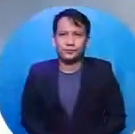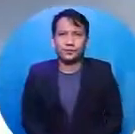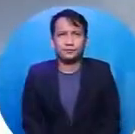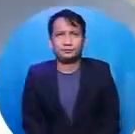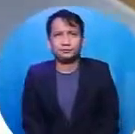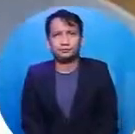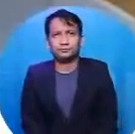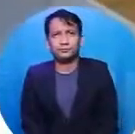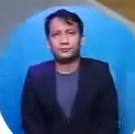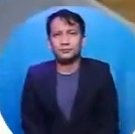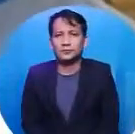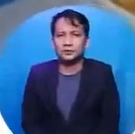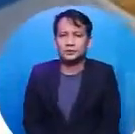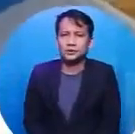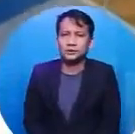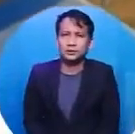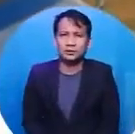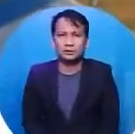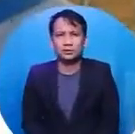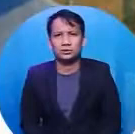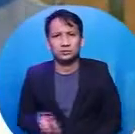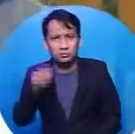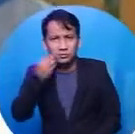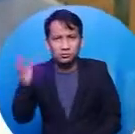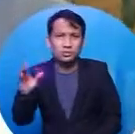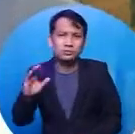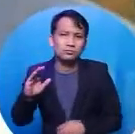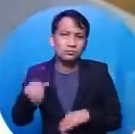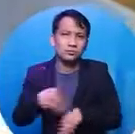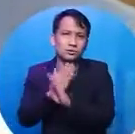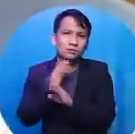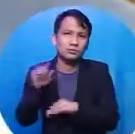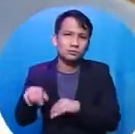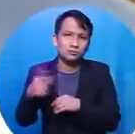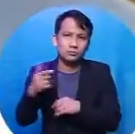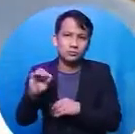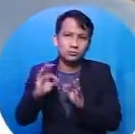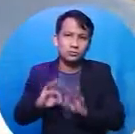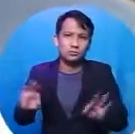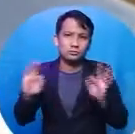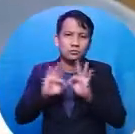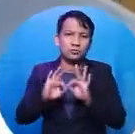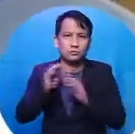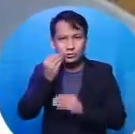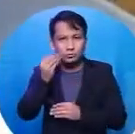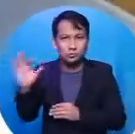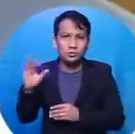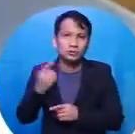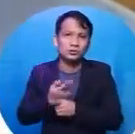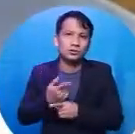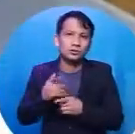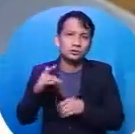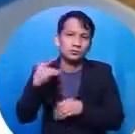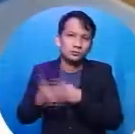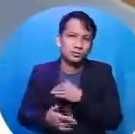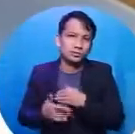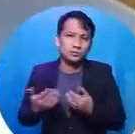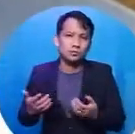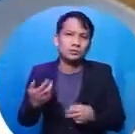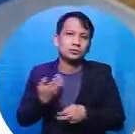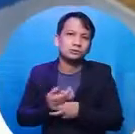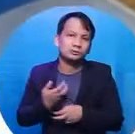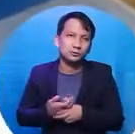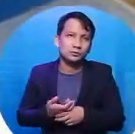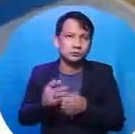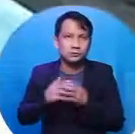Di ba rin doon na kami malapag sa Davao o sa Zenchan. Ang importante, makauwi kami ng maaga. Kasi sobrang